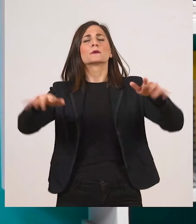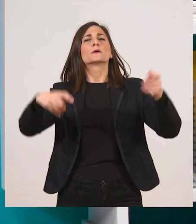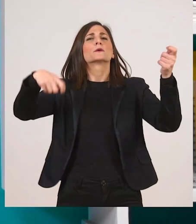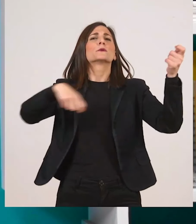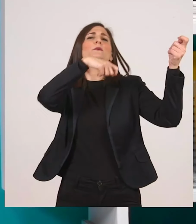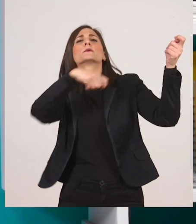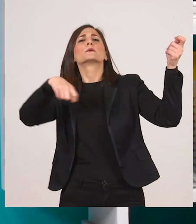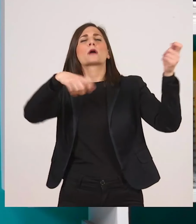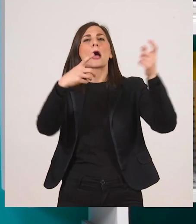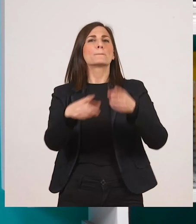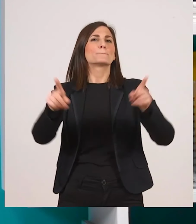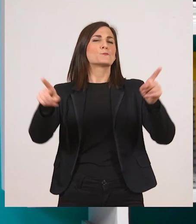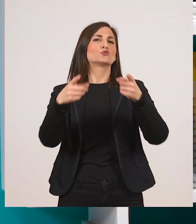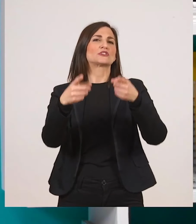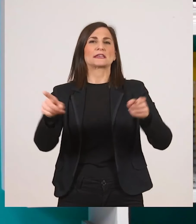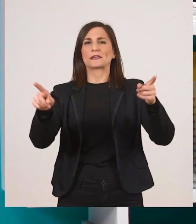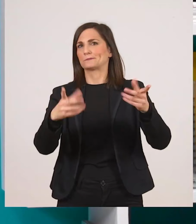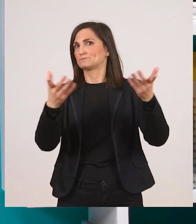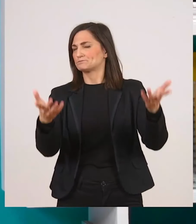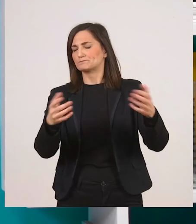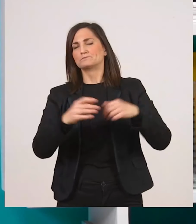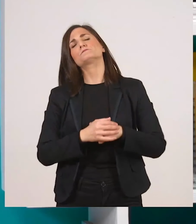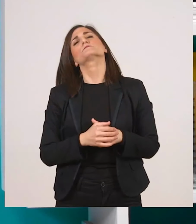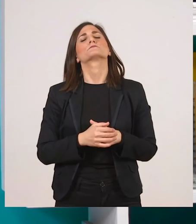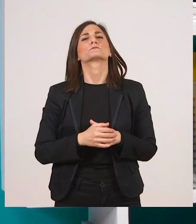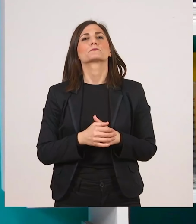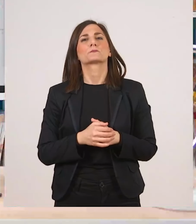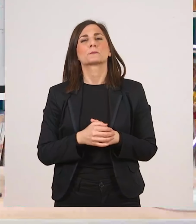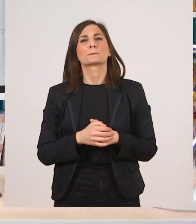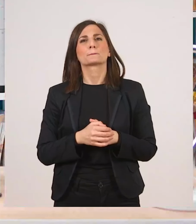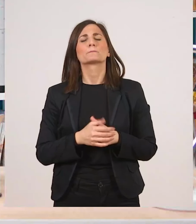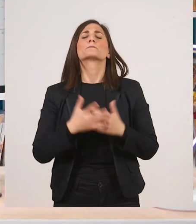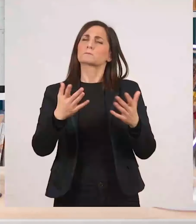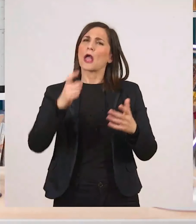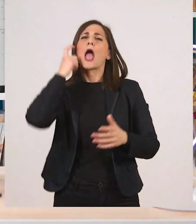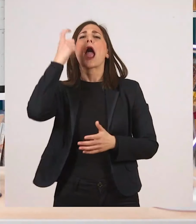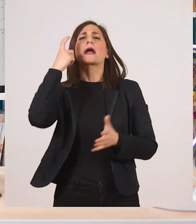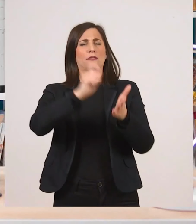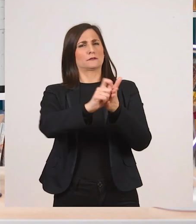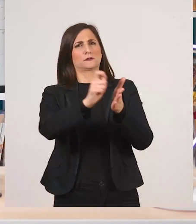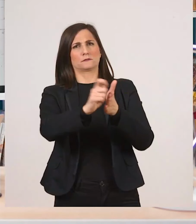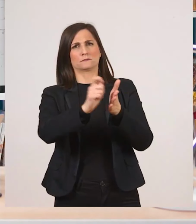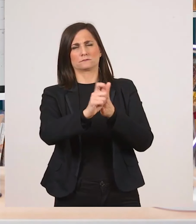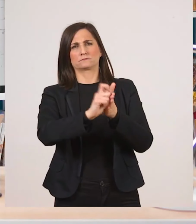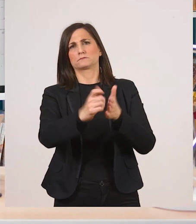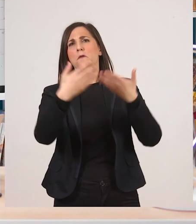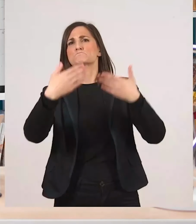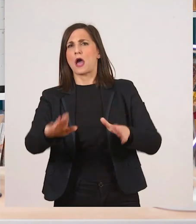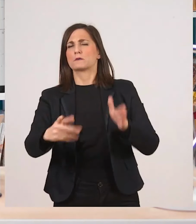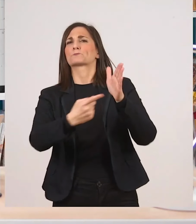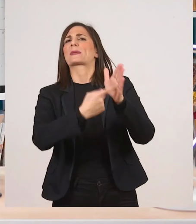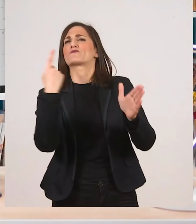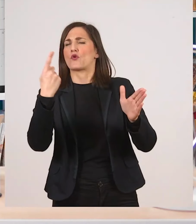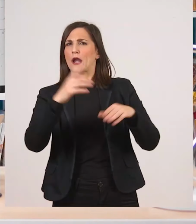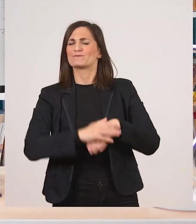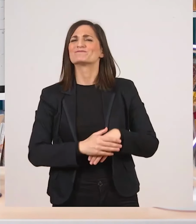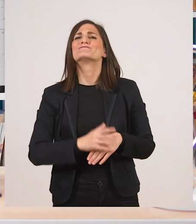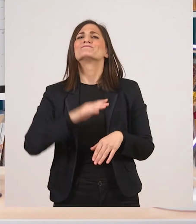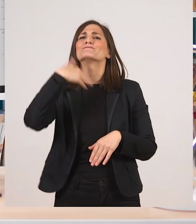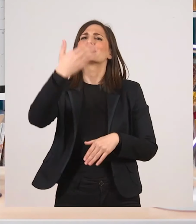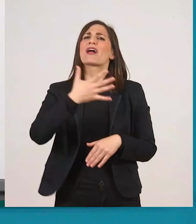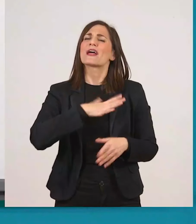κλασική μουσική. Ούψ, δεν με χωράει. Θα πάω από κάτω. Έστω ότι γράφω μία έκθεση και το αναφέρω αυτό μία φορά. Αν θέλω να το